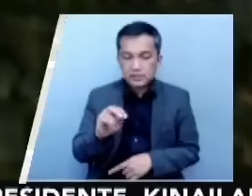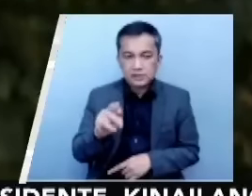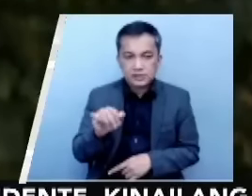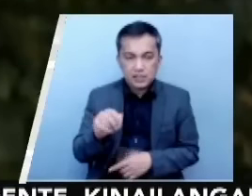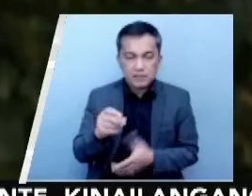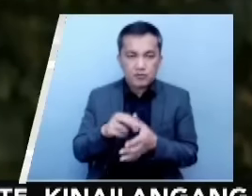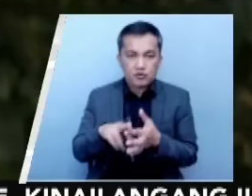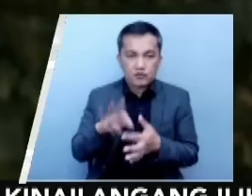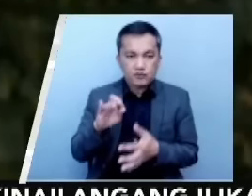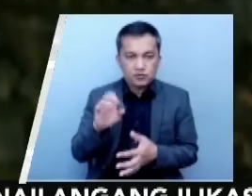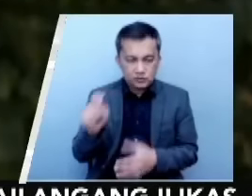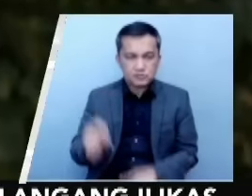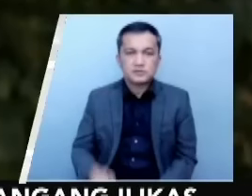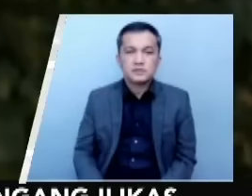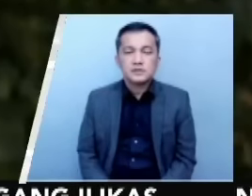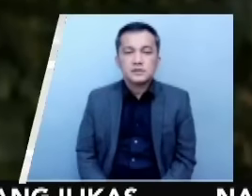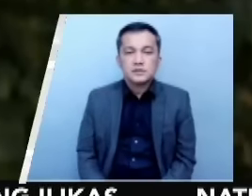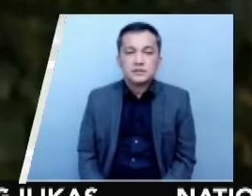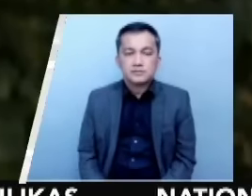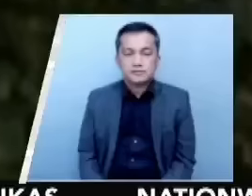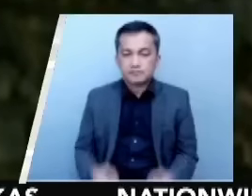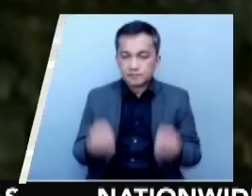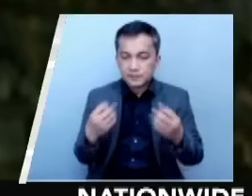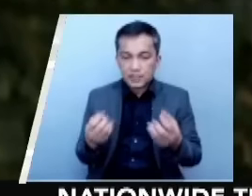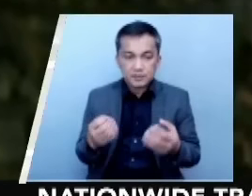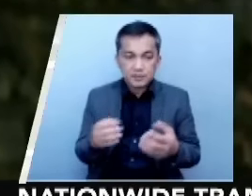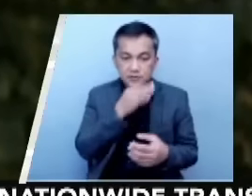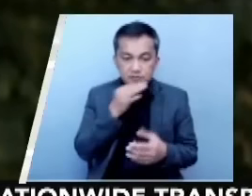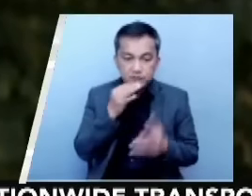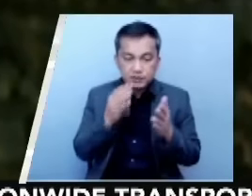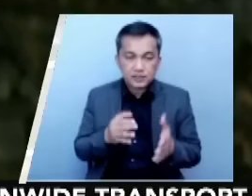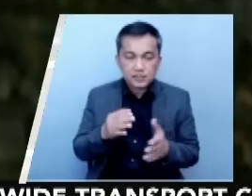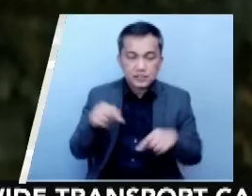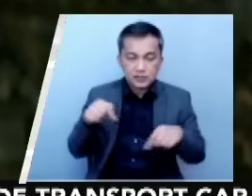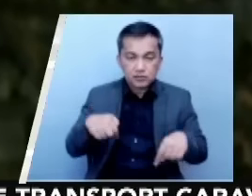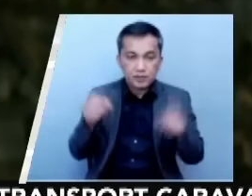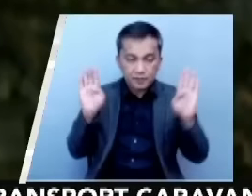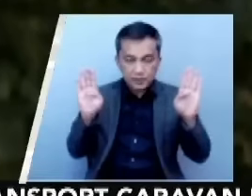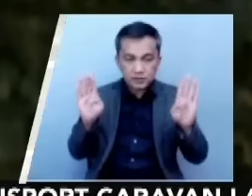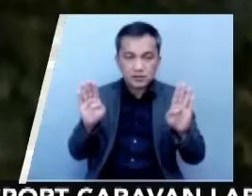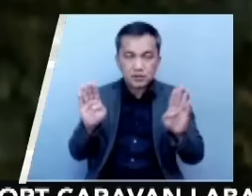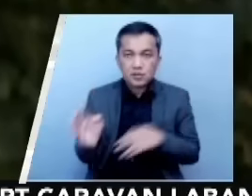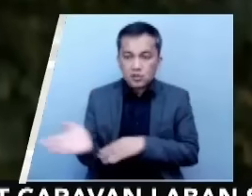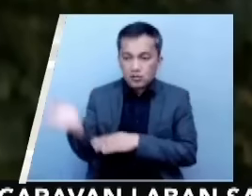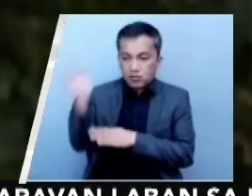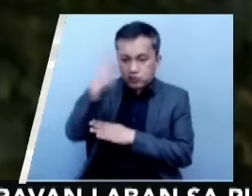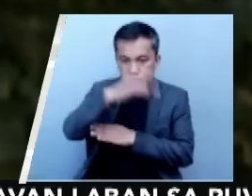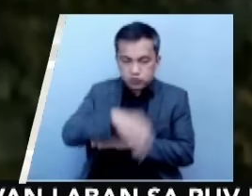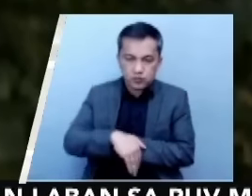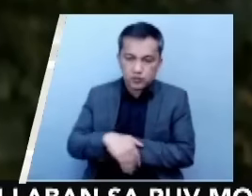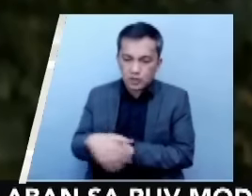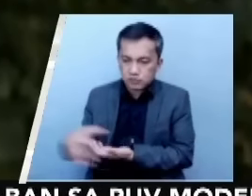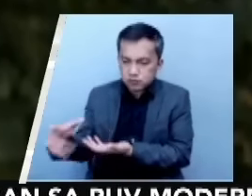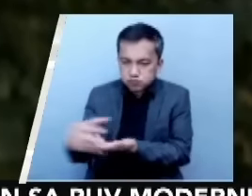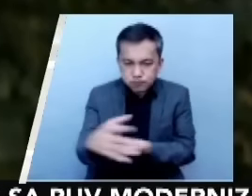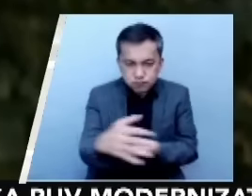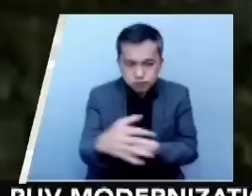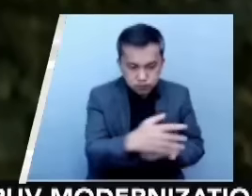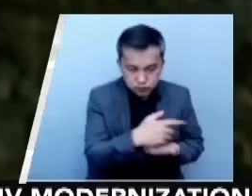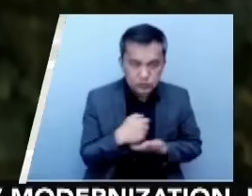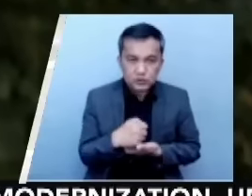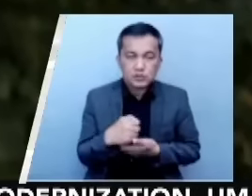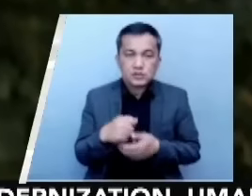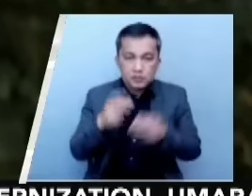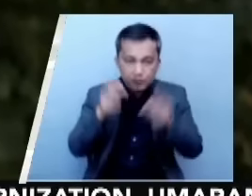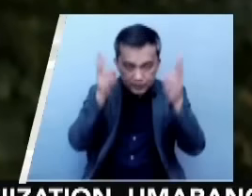Vicky, karamihan sa mga magsasaka dito sa Atok Benguet maghapon na nag-harvest ng kanilang mga pananim na gulay. At yan ang